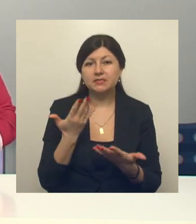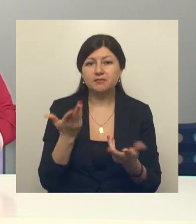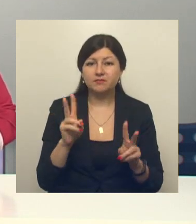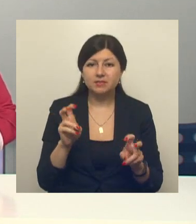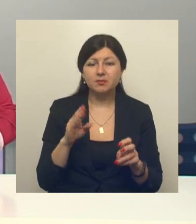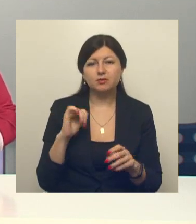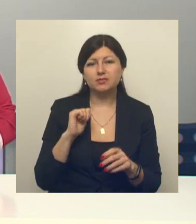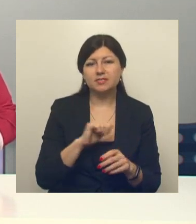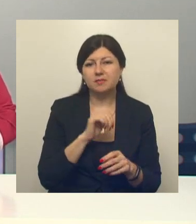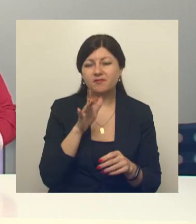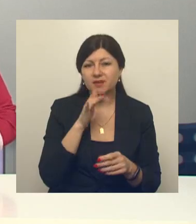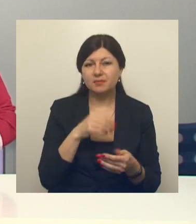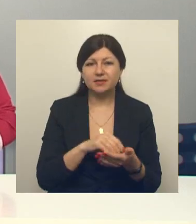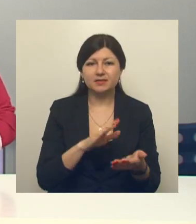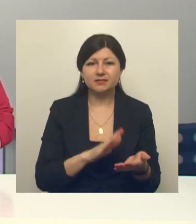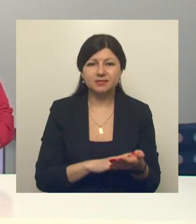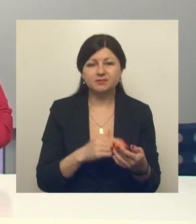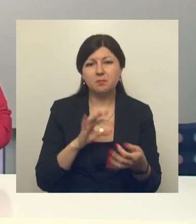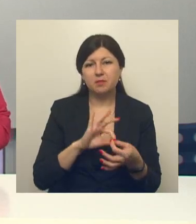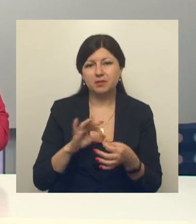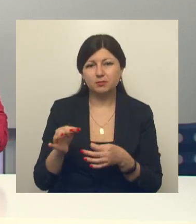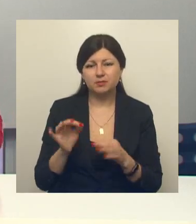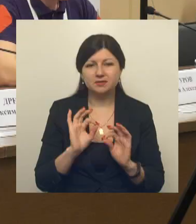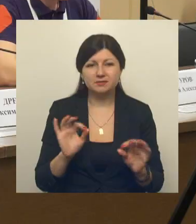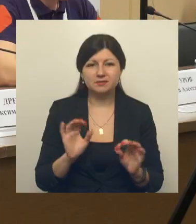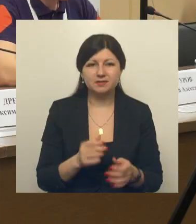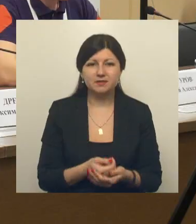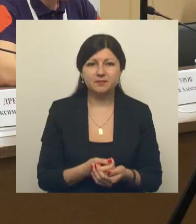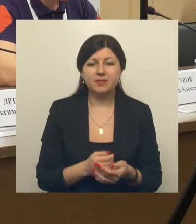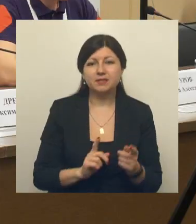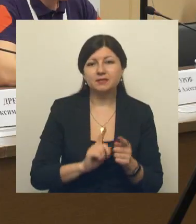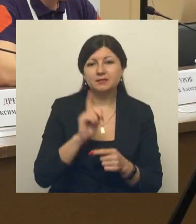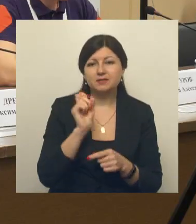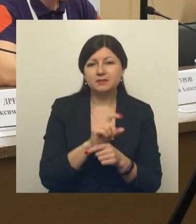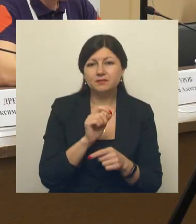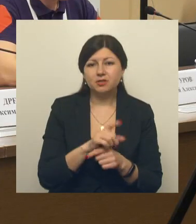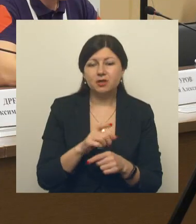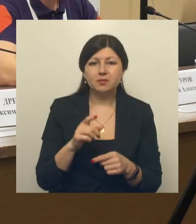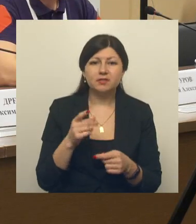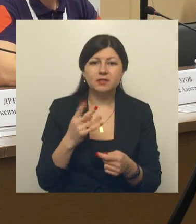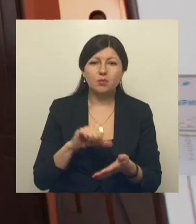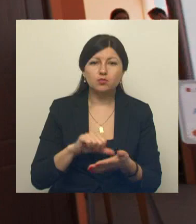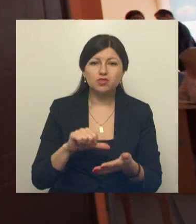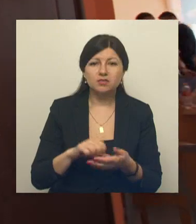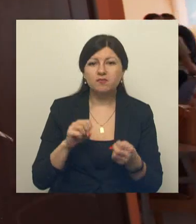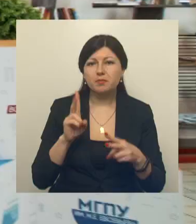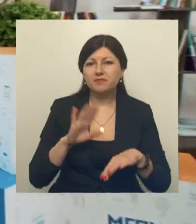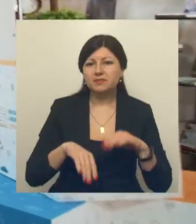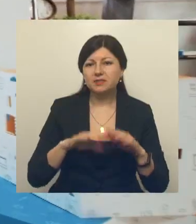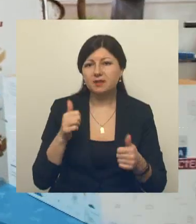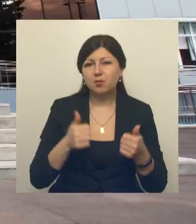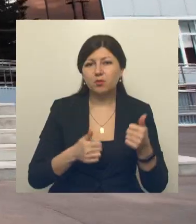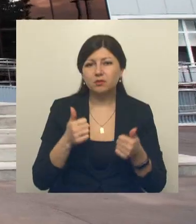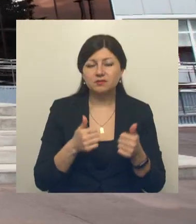то самое время регистрироваться. Подробности далее. Стартовала заявочная кампания на участие в профессиональном